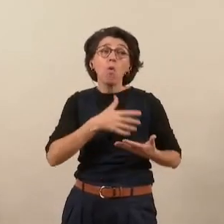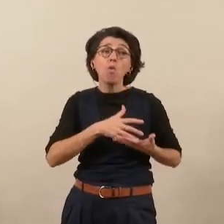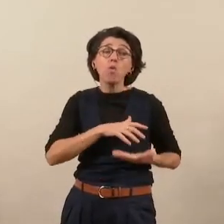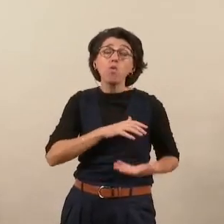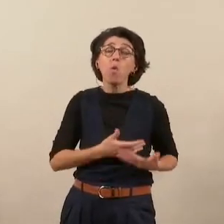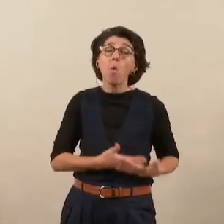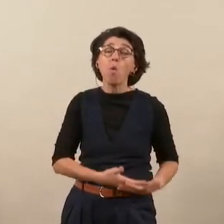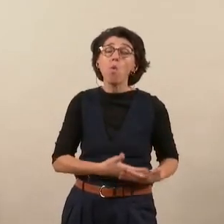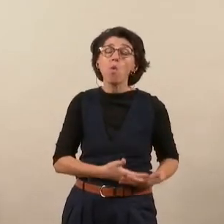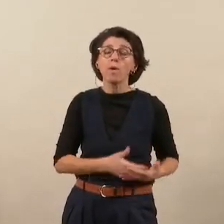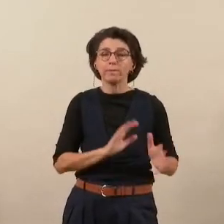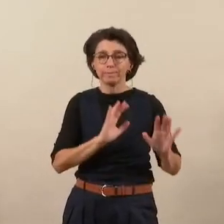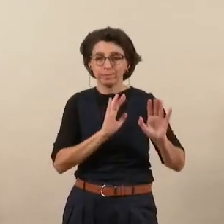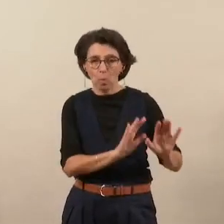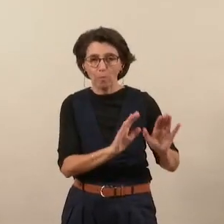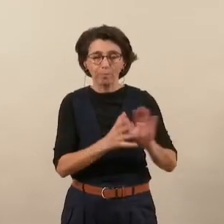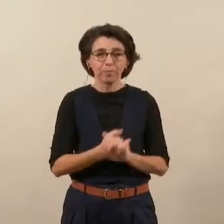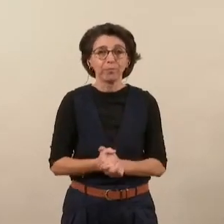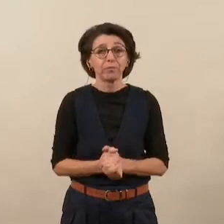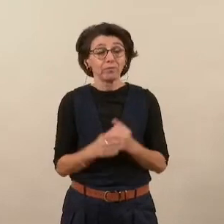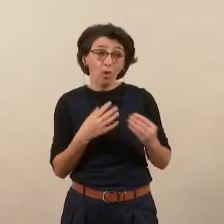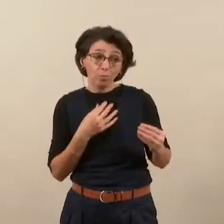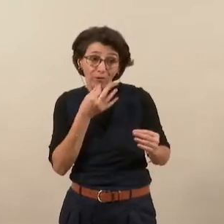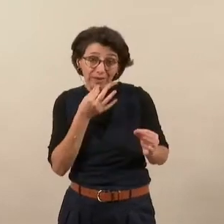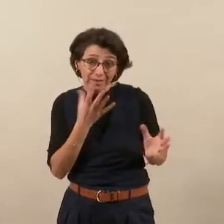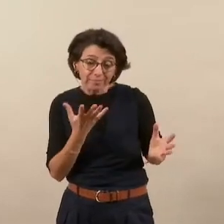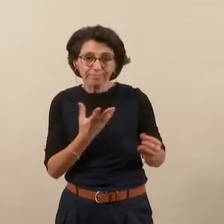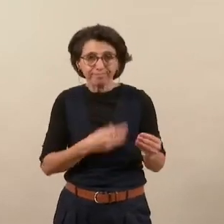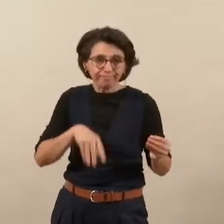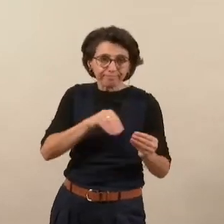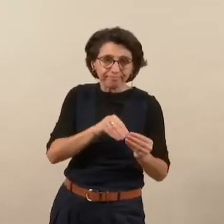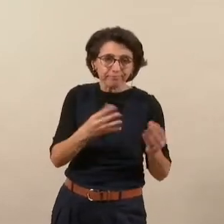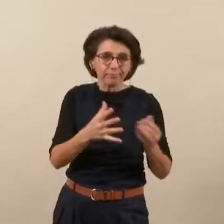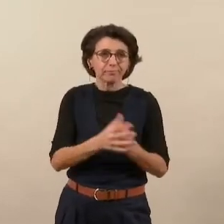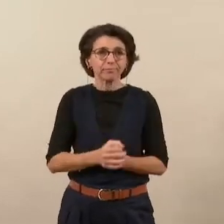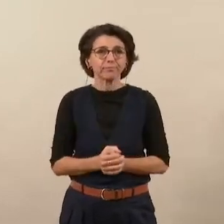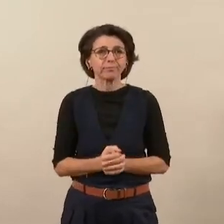Alors, à ce sujet, justement, je me permets,